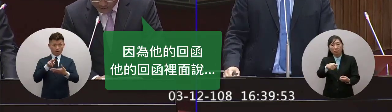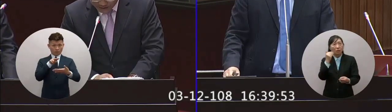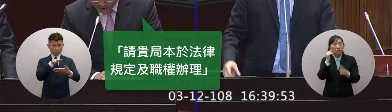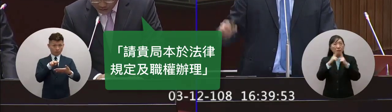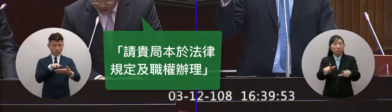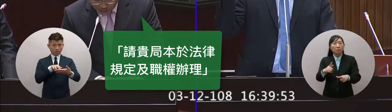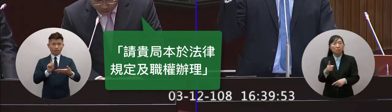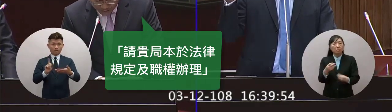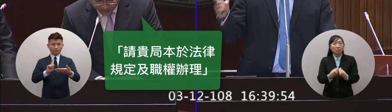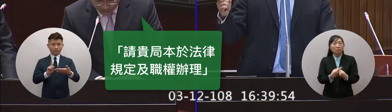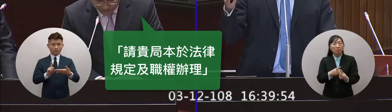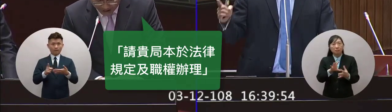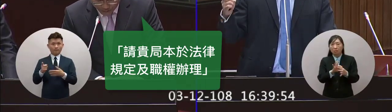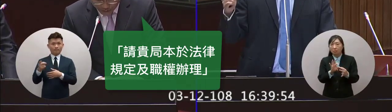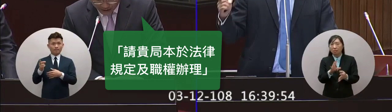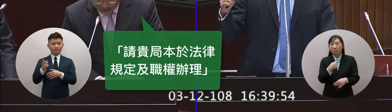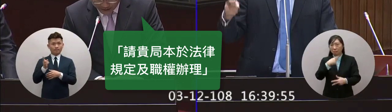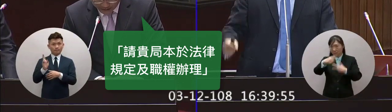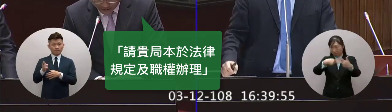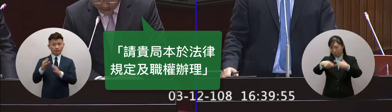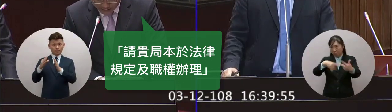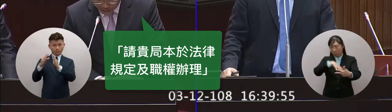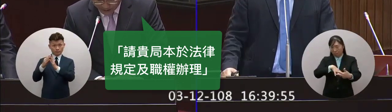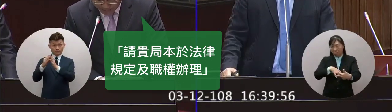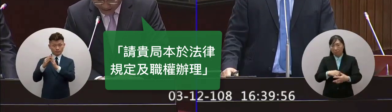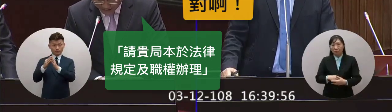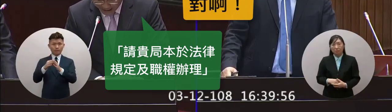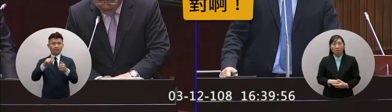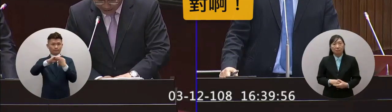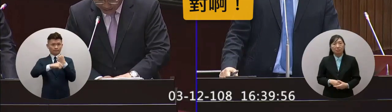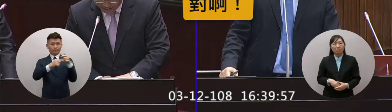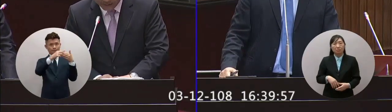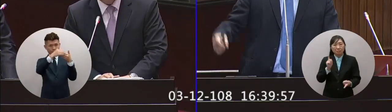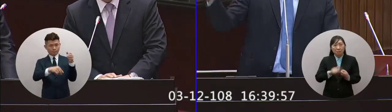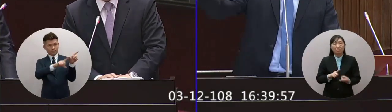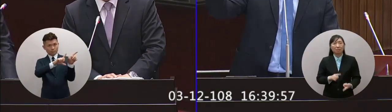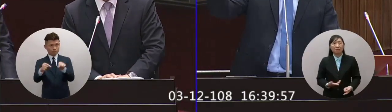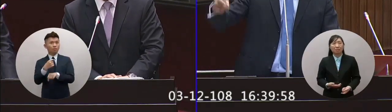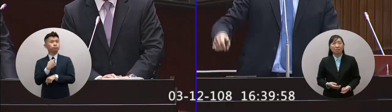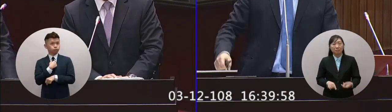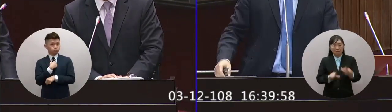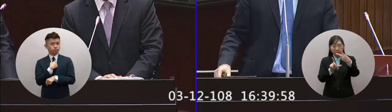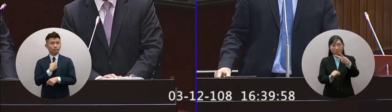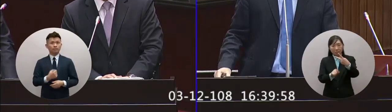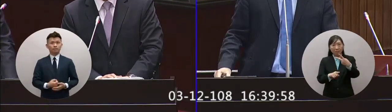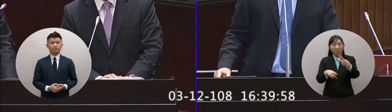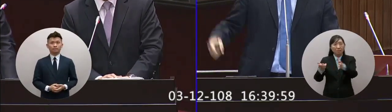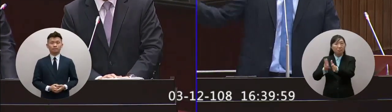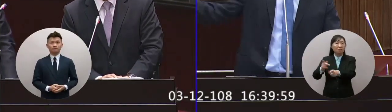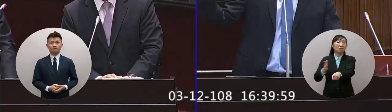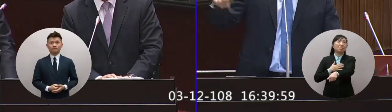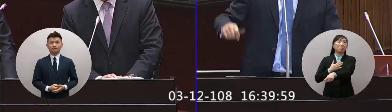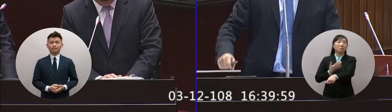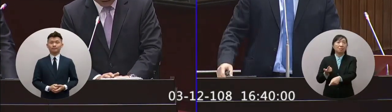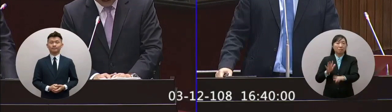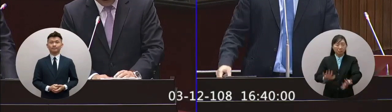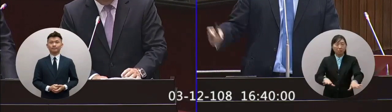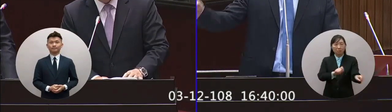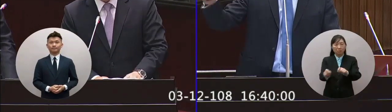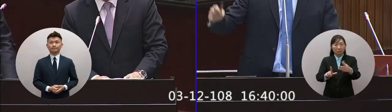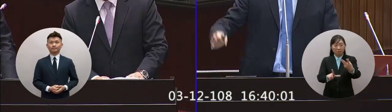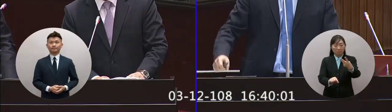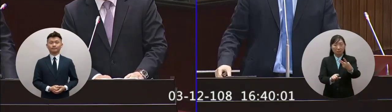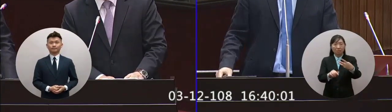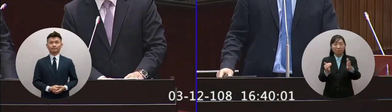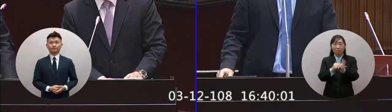说，请贵局 一个礼拜之内 规定及职权办理啊。 对啊，所以二月台铁就知道啦，现在三月啦，